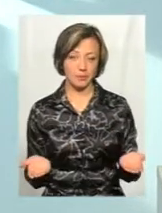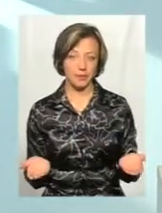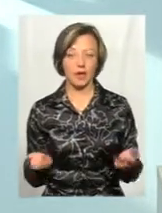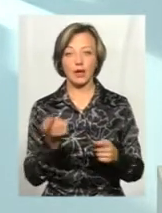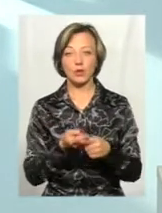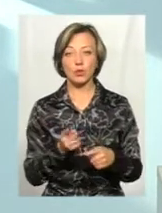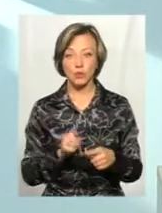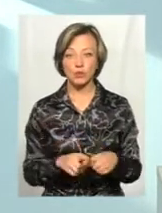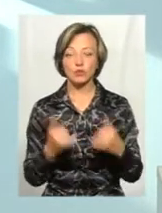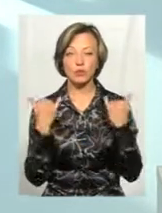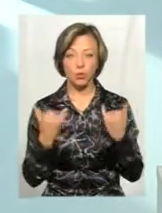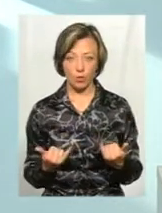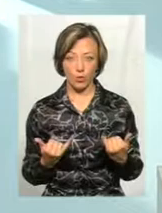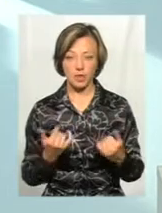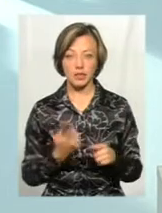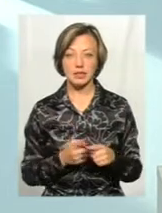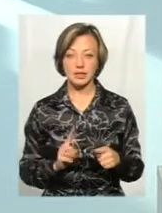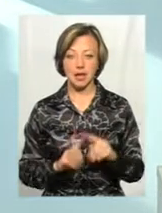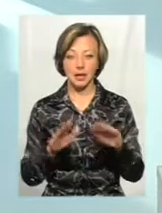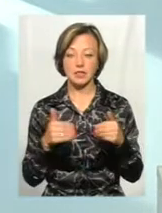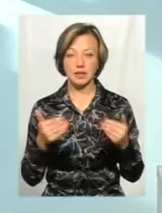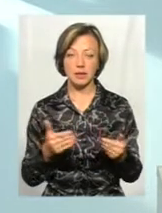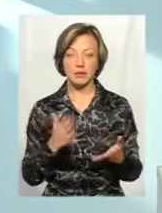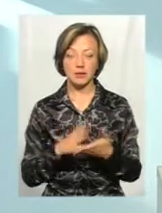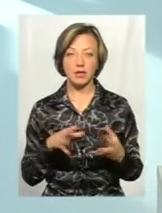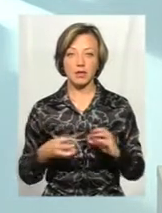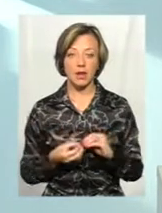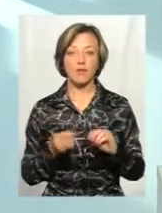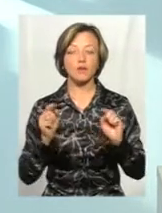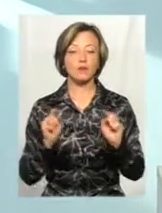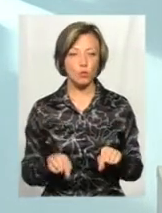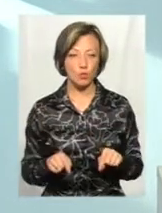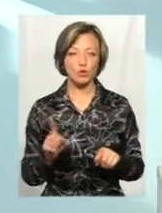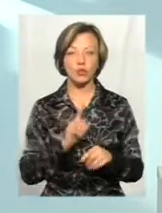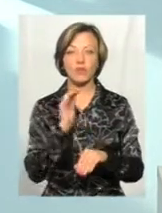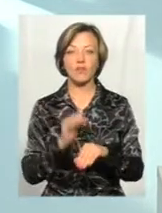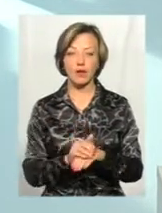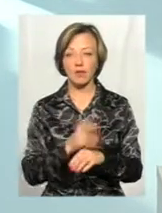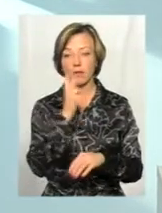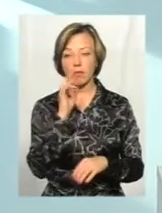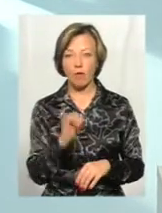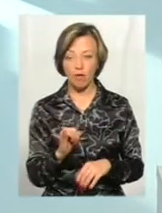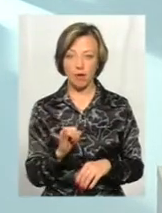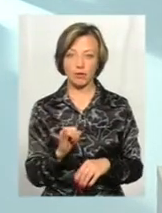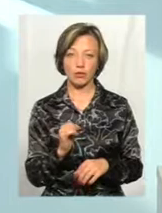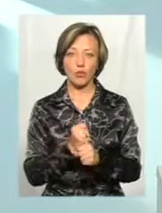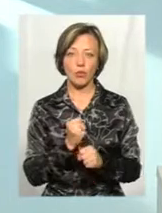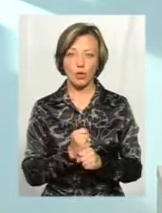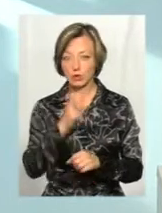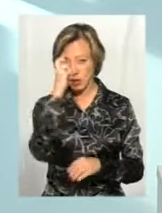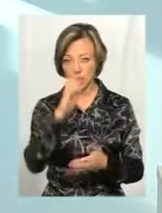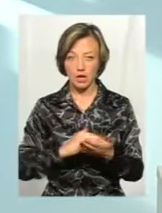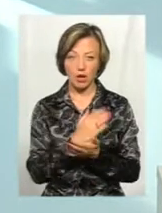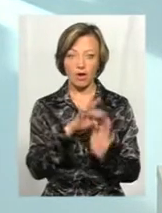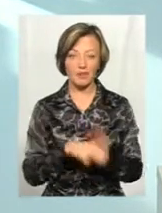тому сьогодні ця ініціатива знайшла результат. Навіть в цьому, що ми виявили погану роботу